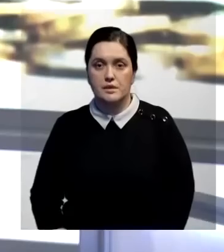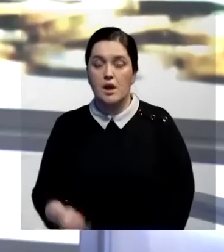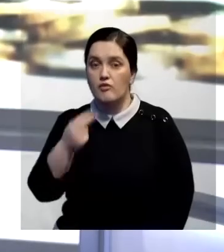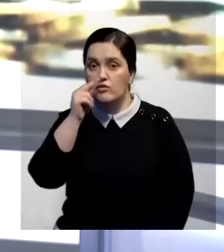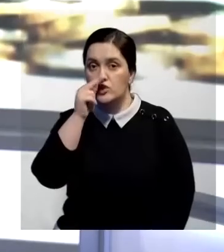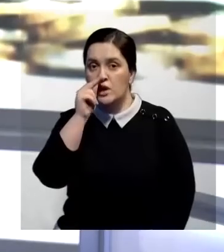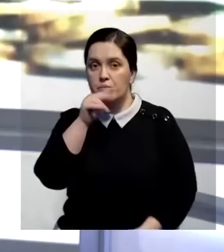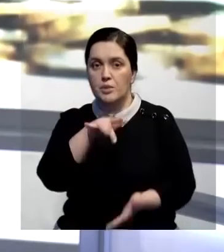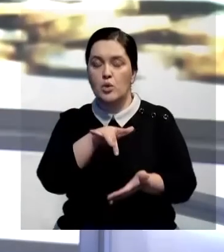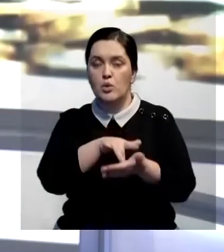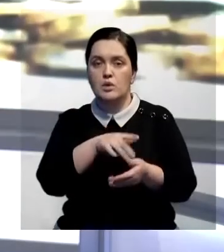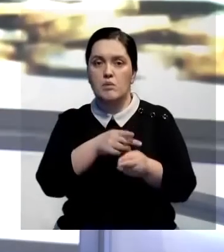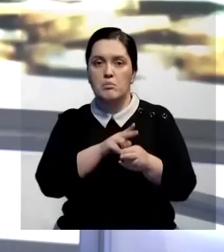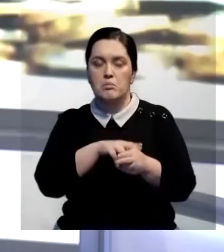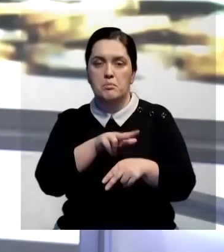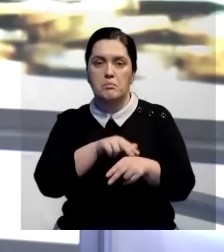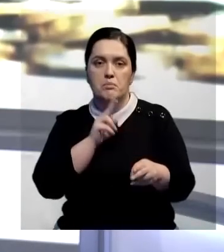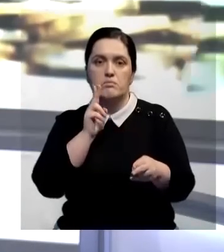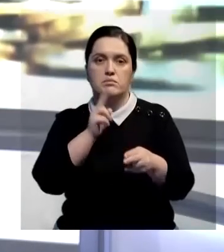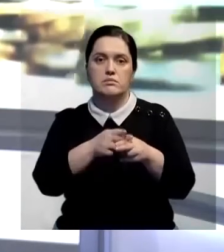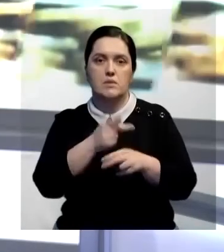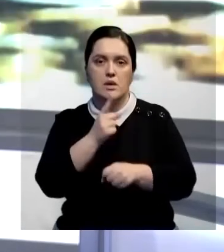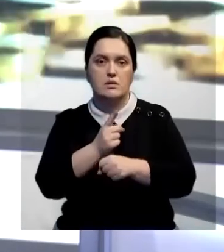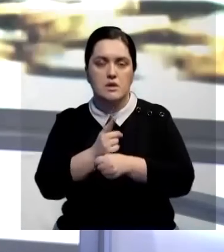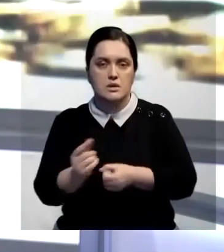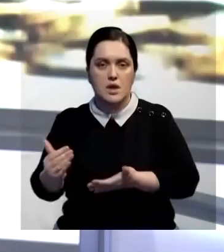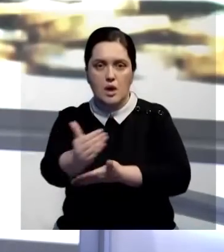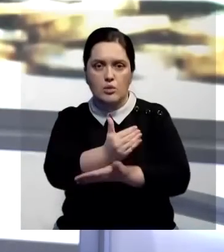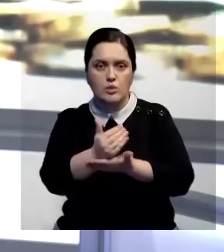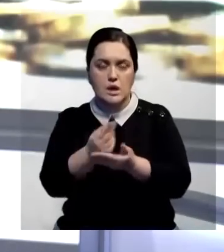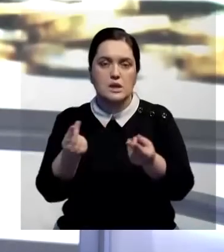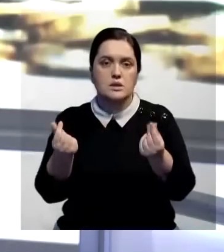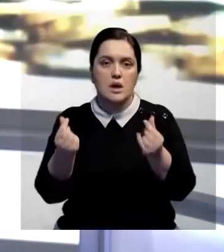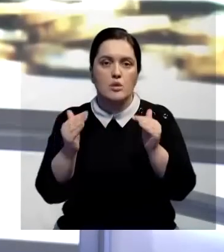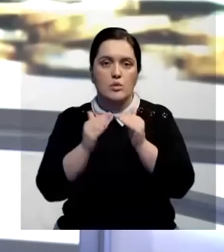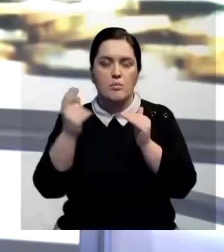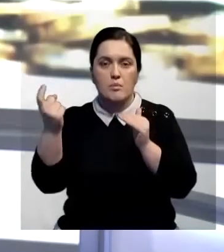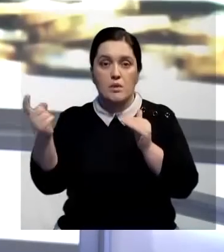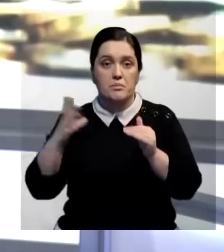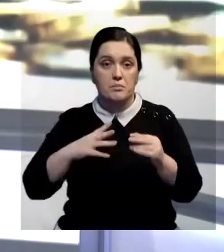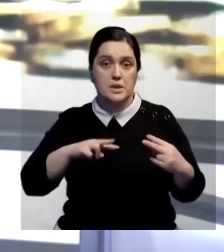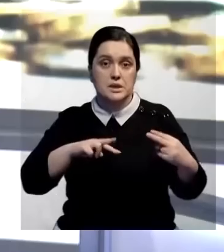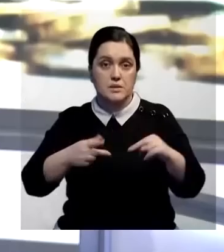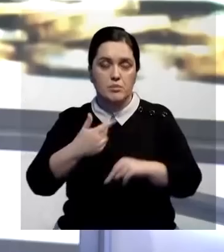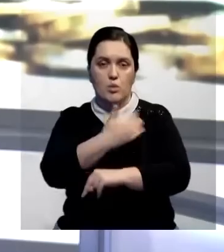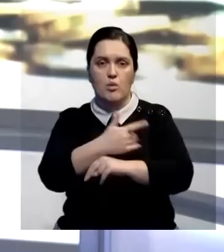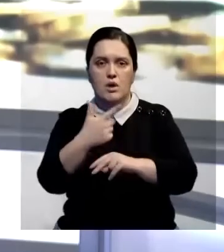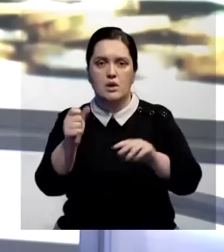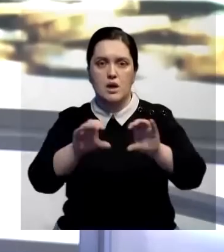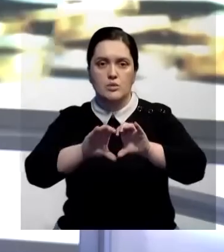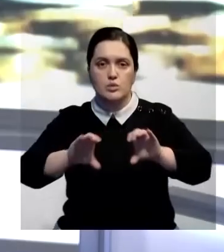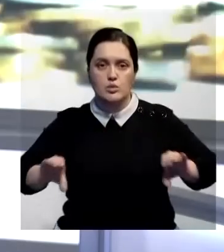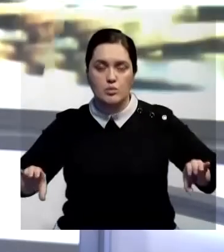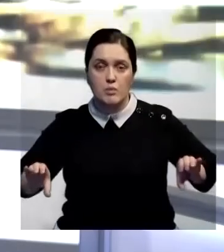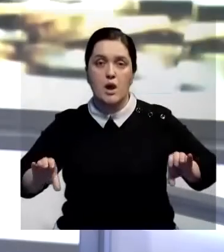В Шымкенте антикор пресек незаконный сбор денег жителей частного сектора. Во время замены уличных газовых труб в одном из микрорайонов сразу больше